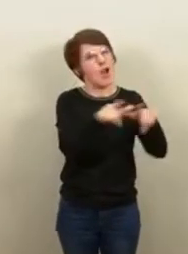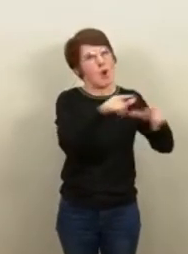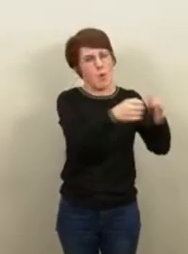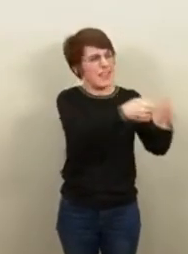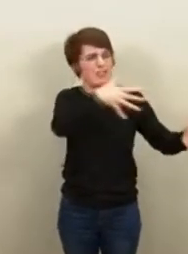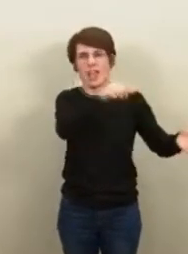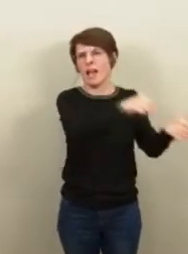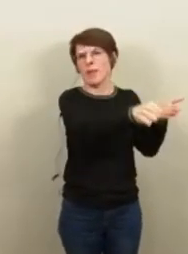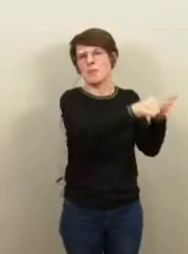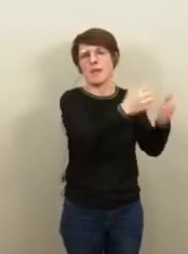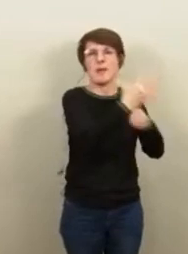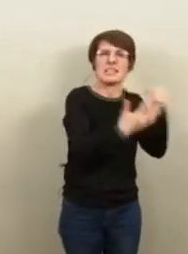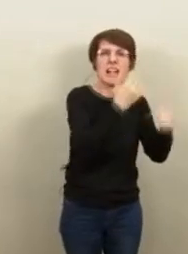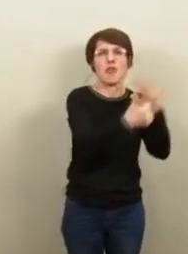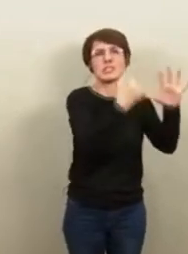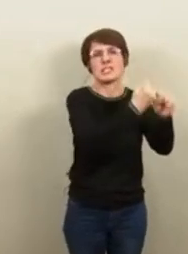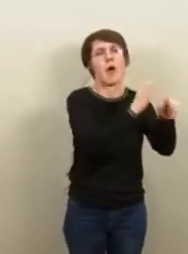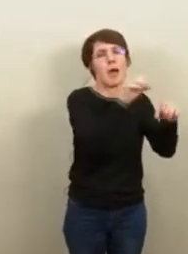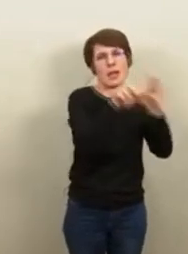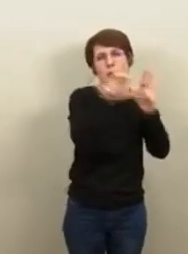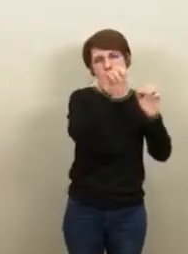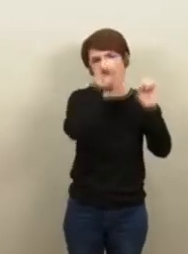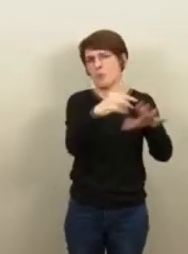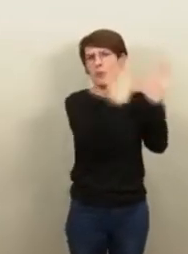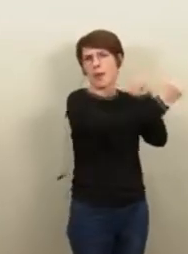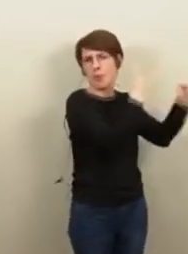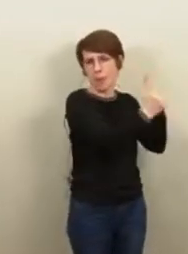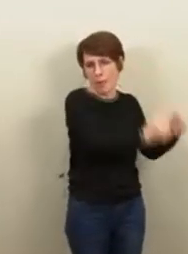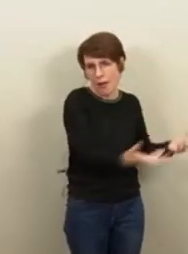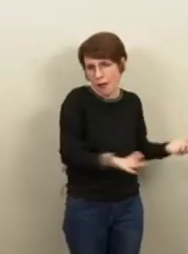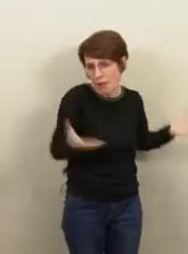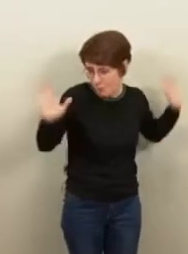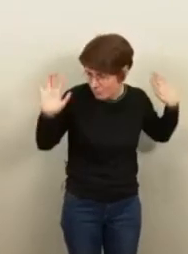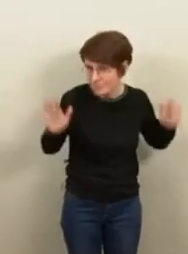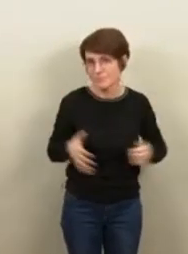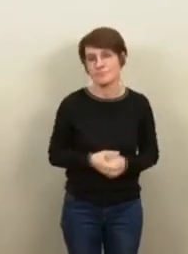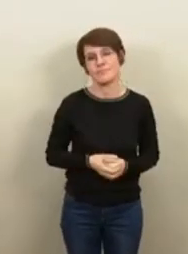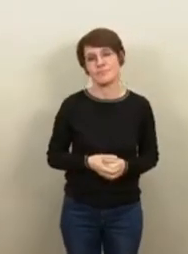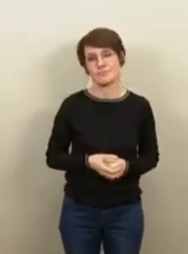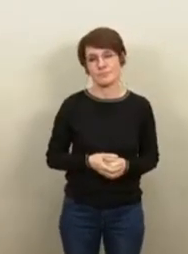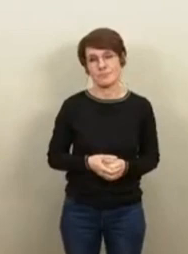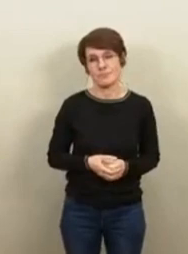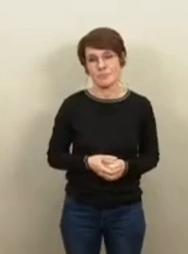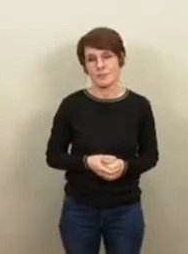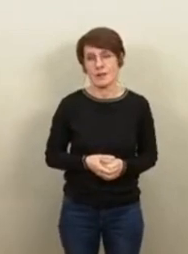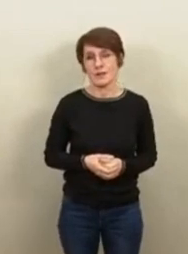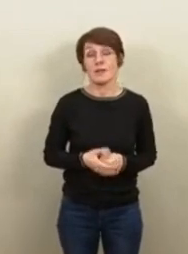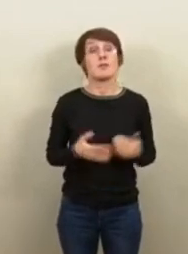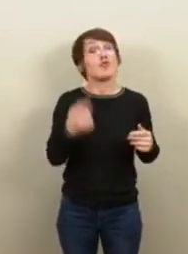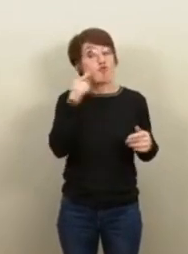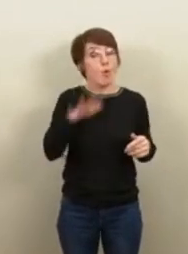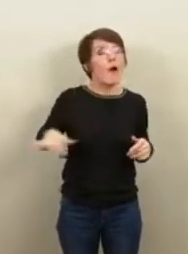les quelques années qu'ils passent à Grenoble. Et même si ces quelques années se prolongent. Je crois qu'il y en a d'ailleurs